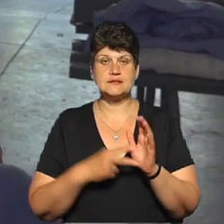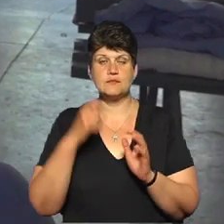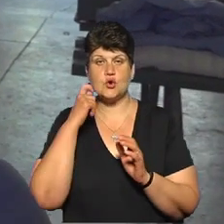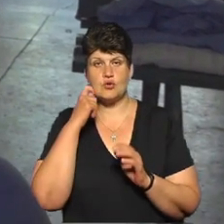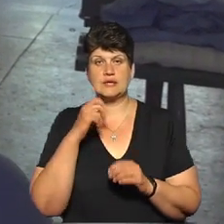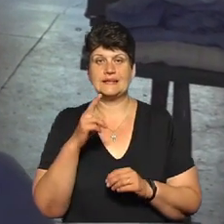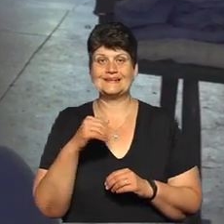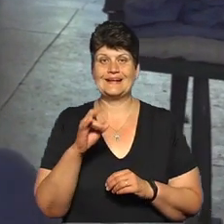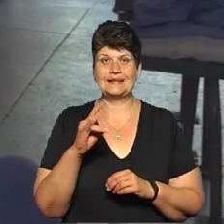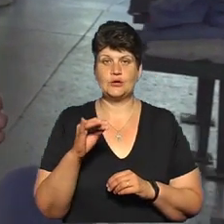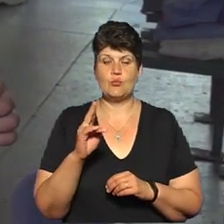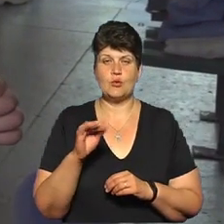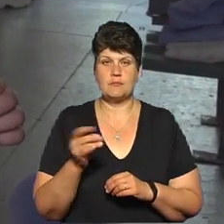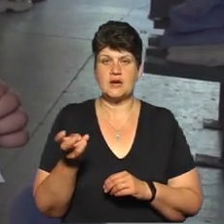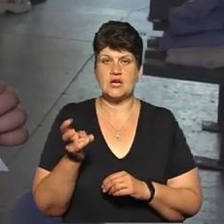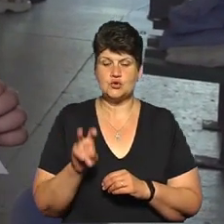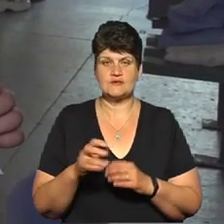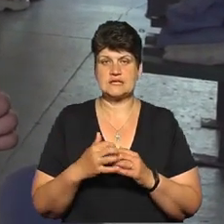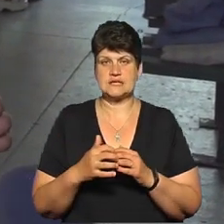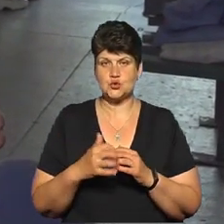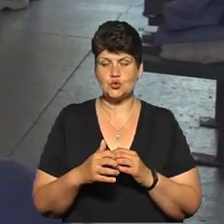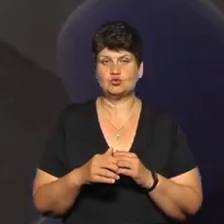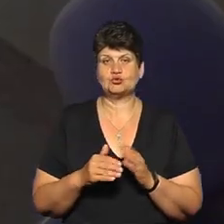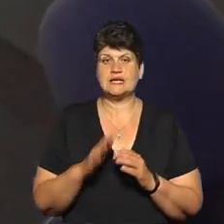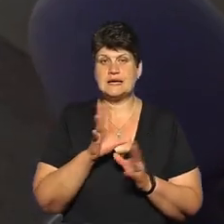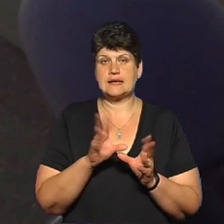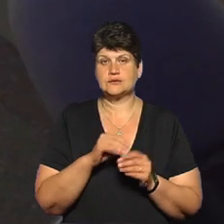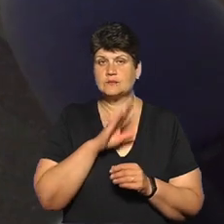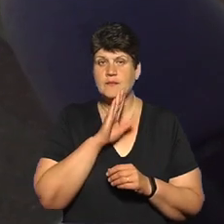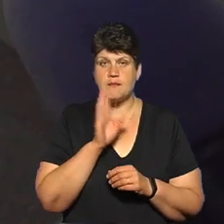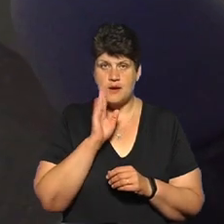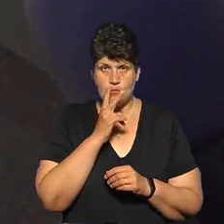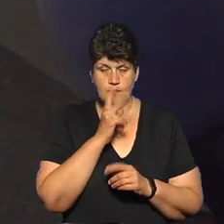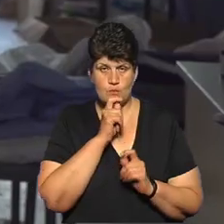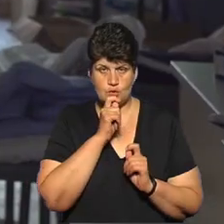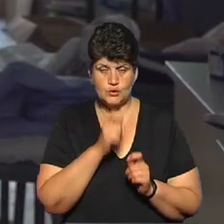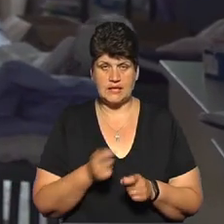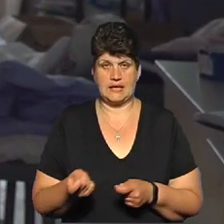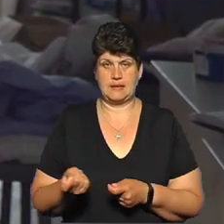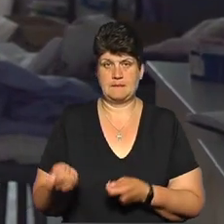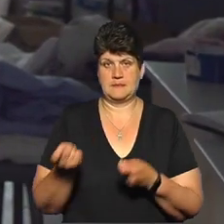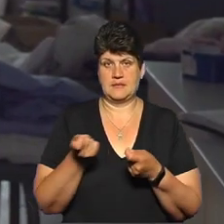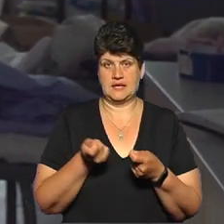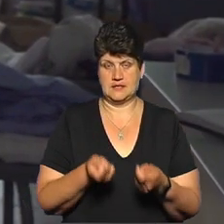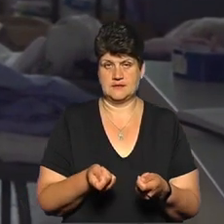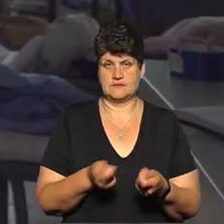прийшов до гуманітарного пункту з мамою. Хлопець показує подарунок, який приніс для волонтерів. Я